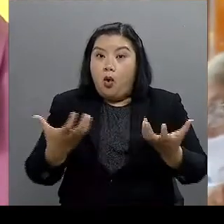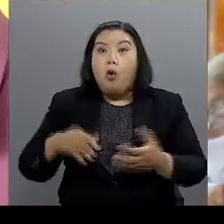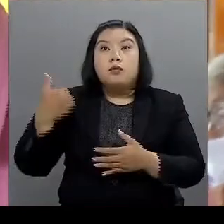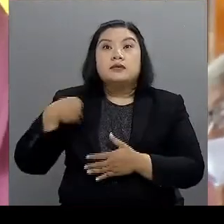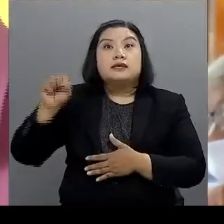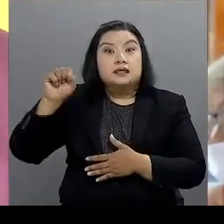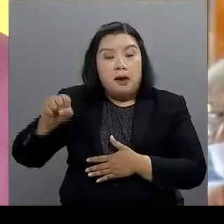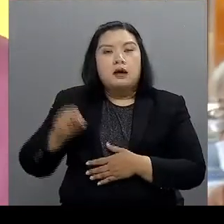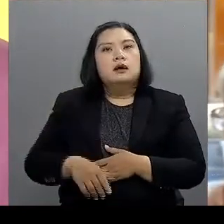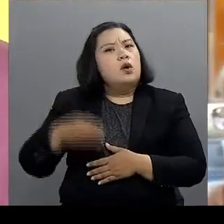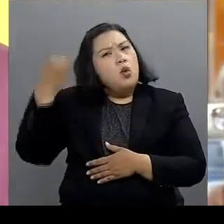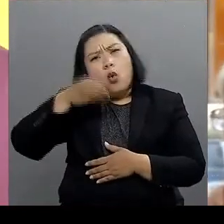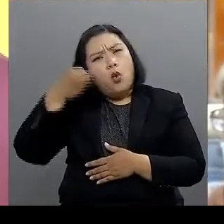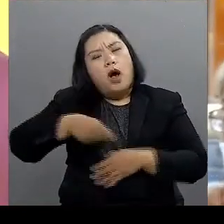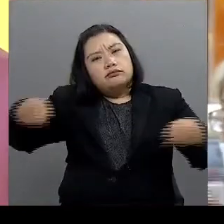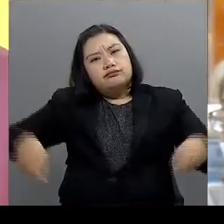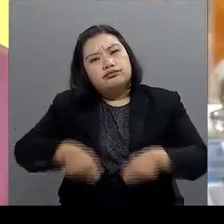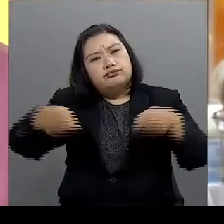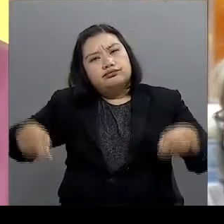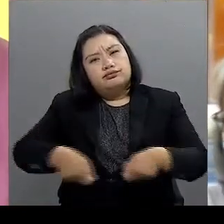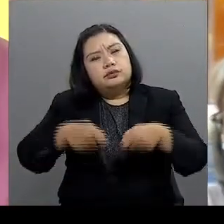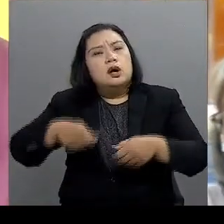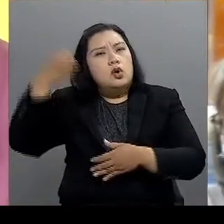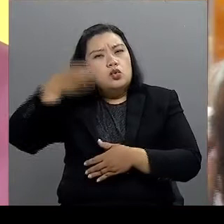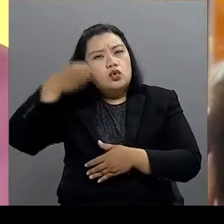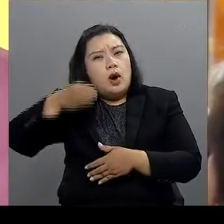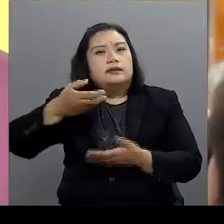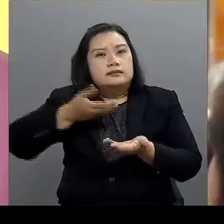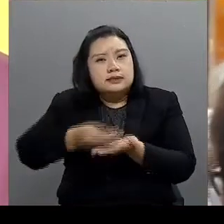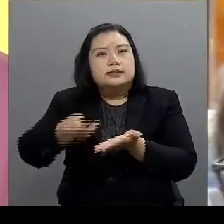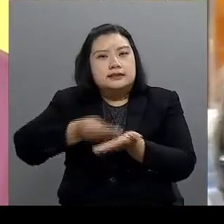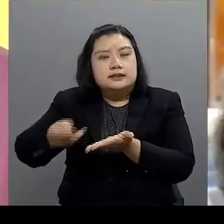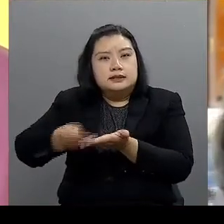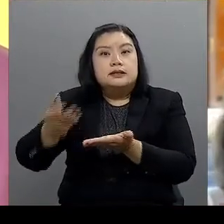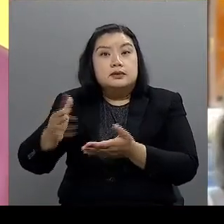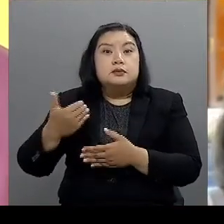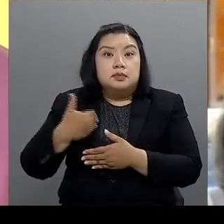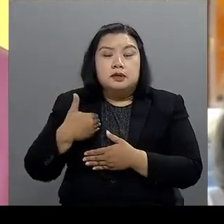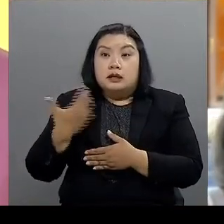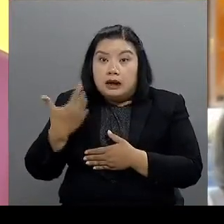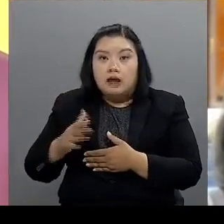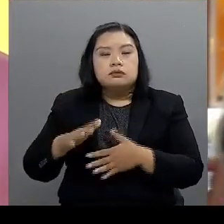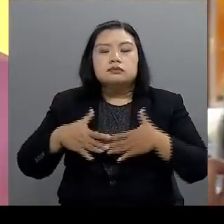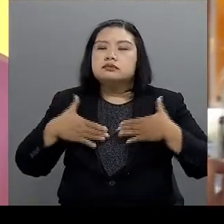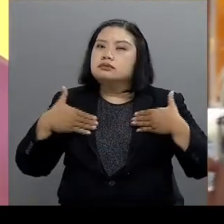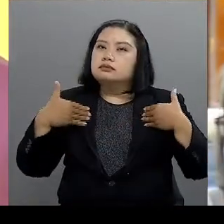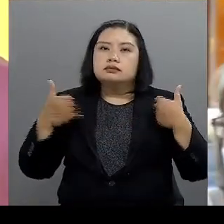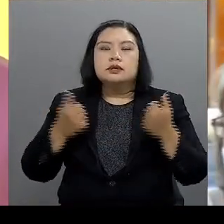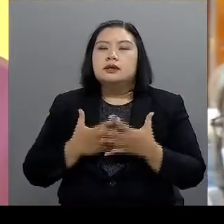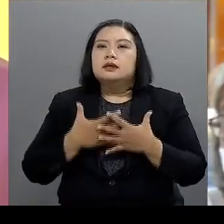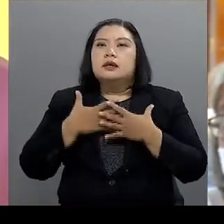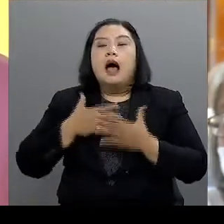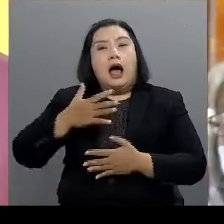ทุกวันจนกระทั่งทุกคนก็ดีใจชื่นมื่นแล้วก็แม่ครัวเอาที่